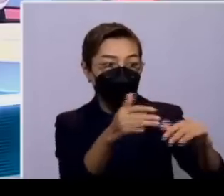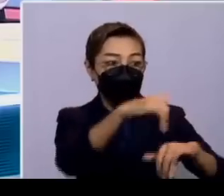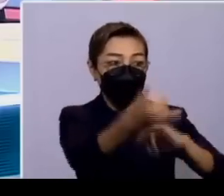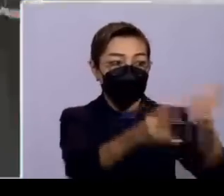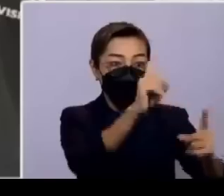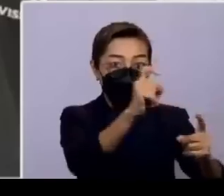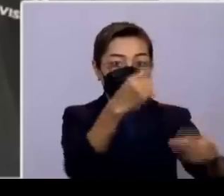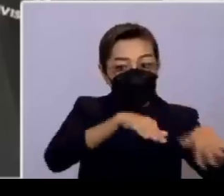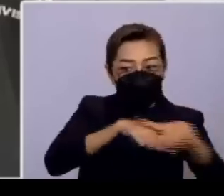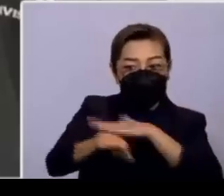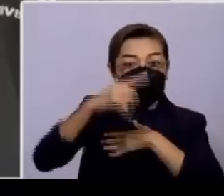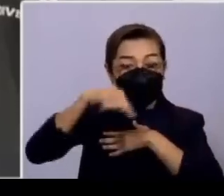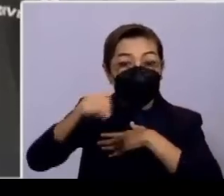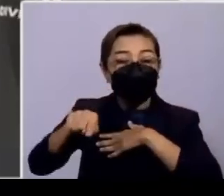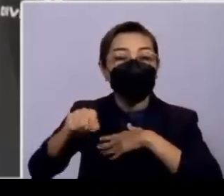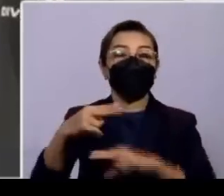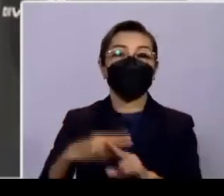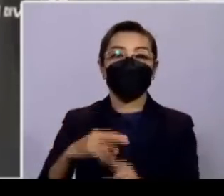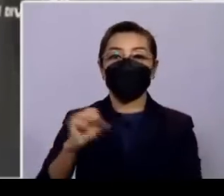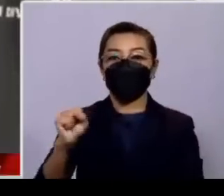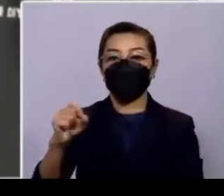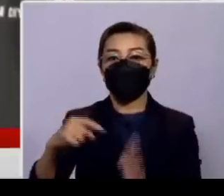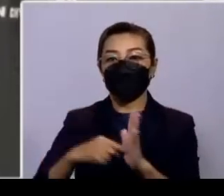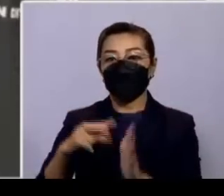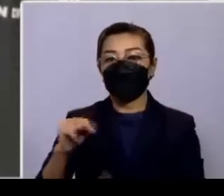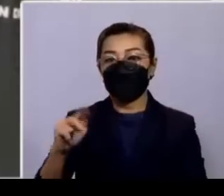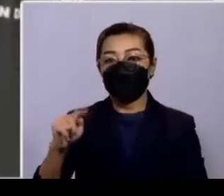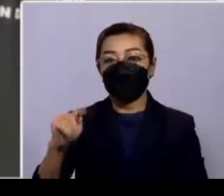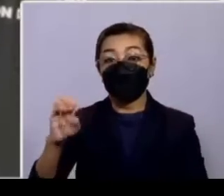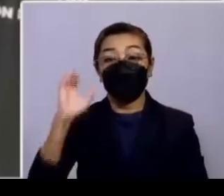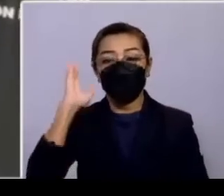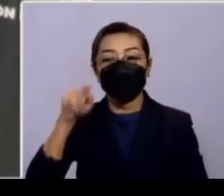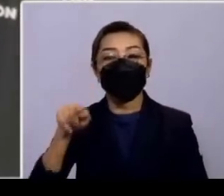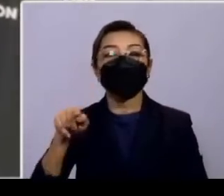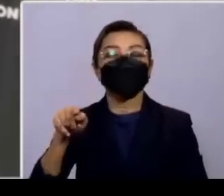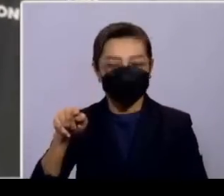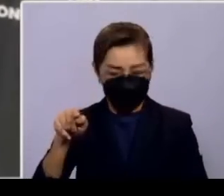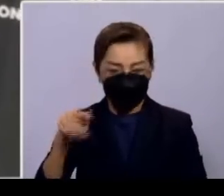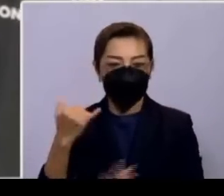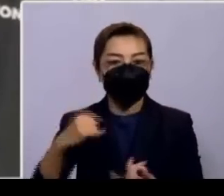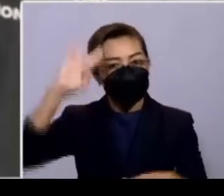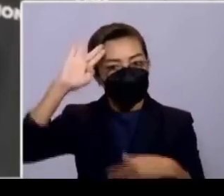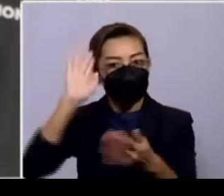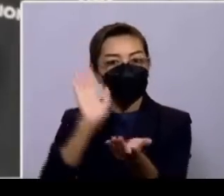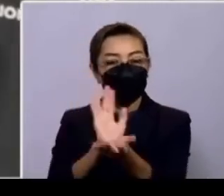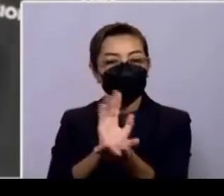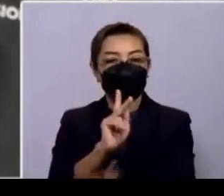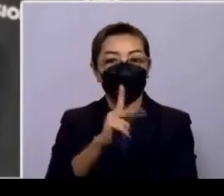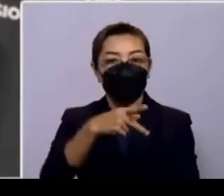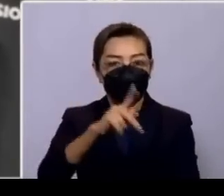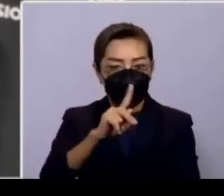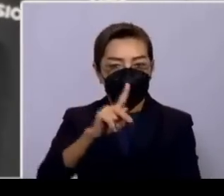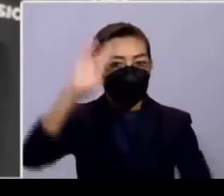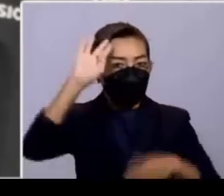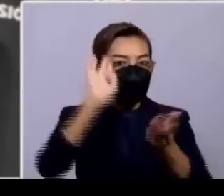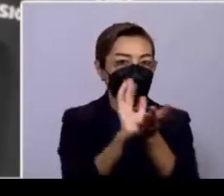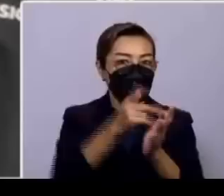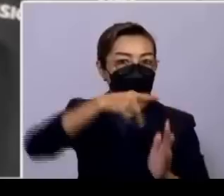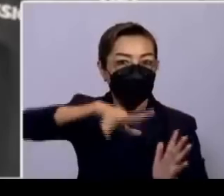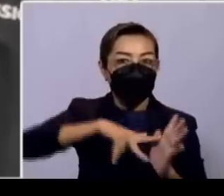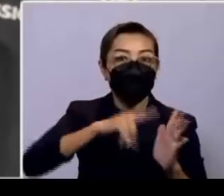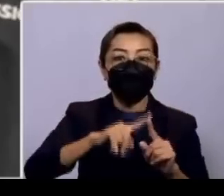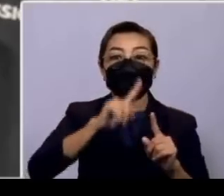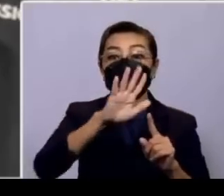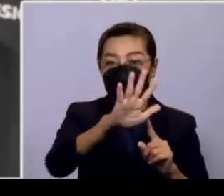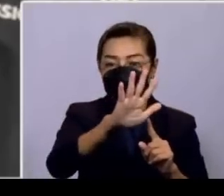เป็นมือฆ่าในยอมมอบตัวเรียบร้อยแล้วนะฮะกับทางตำรวจกองปราบปรามและก็ตำรวจภูธรภาค5ไปมอบ